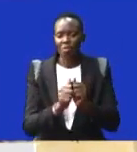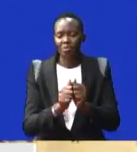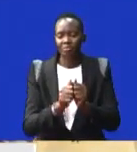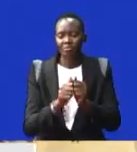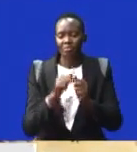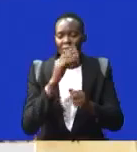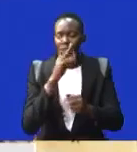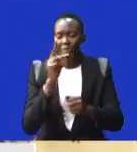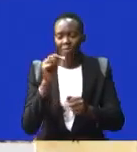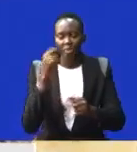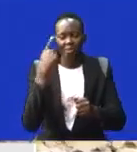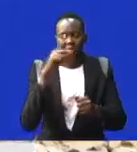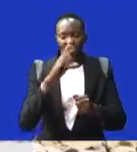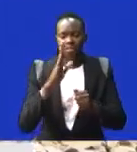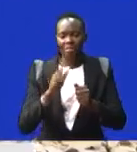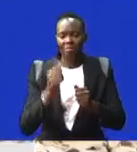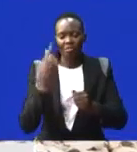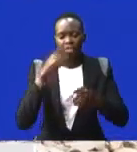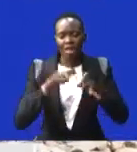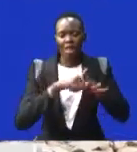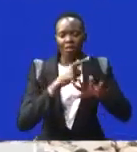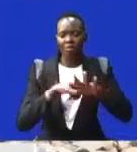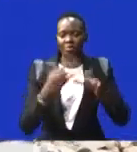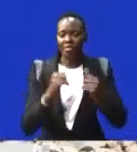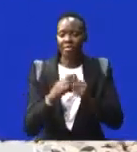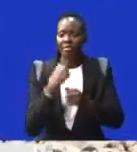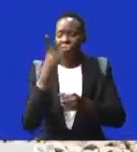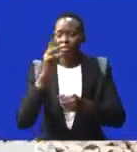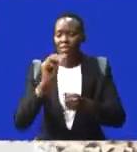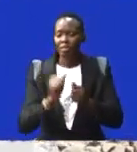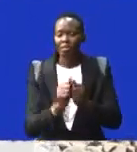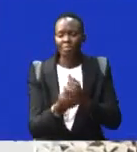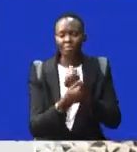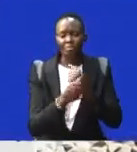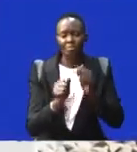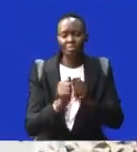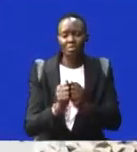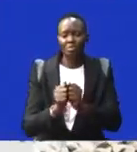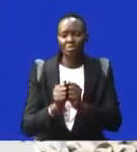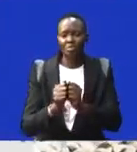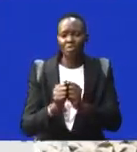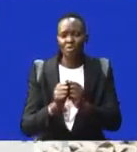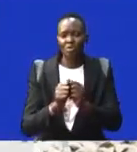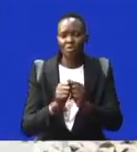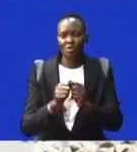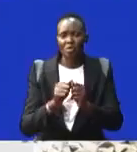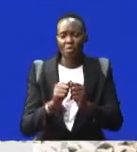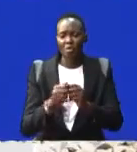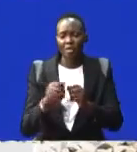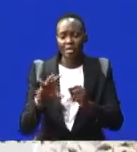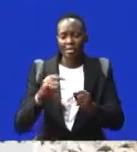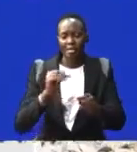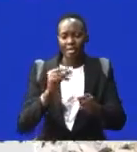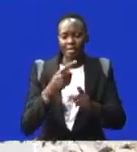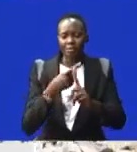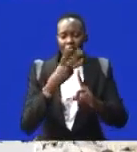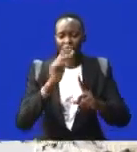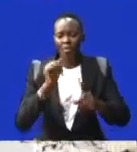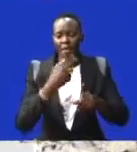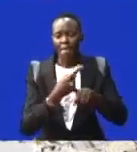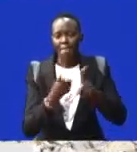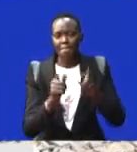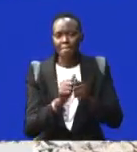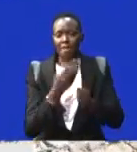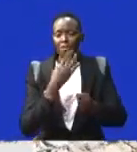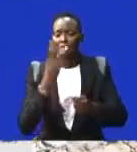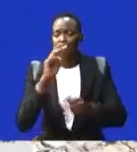thuolo malach. Omedo ni ok gibi tamo jo Obunga ma osebedo ka tiyo gi lowo no kaka paw tuke ne nyithindo, to odwaro mana ni mondo jodak go